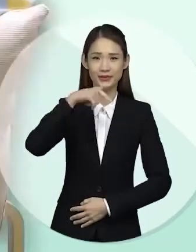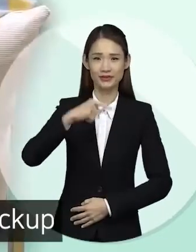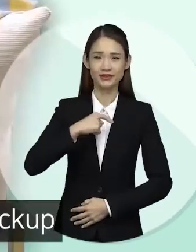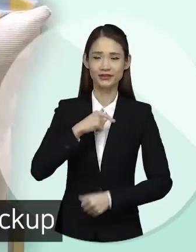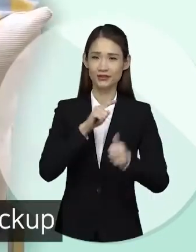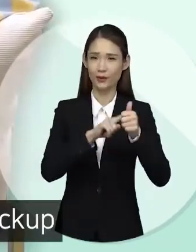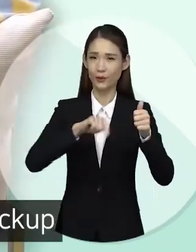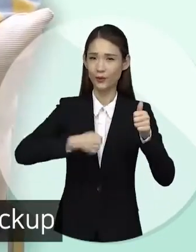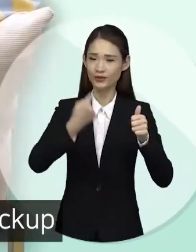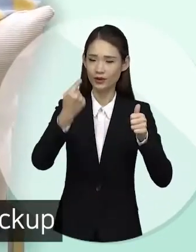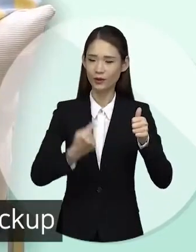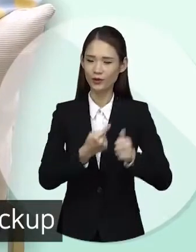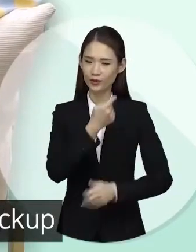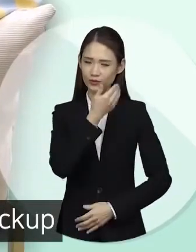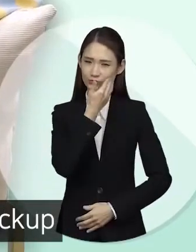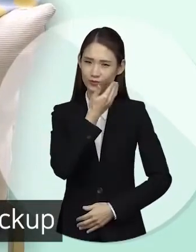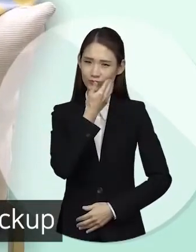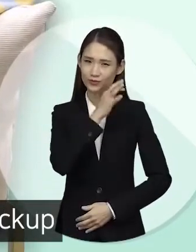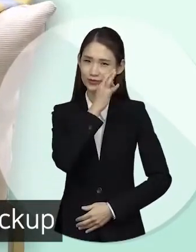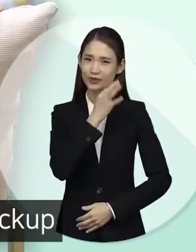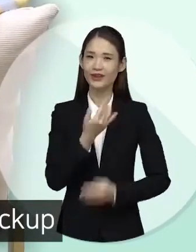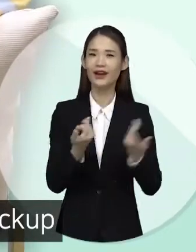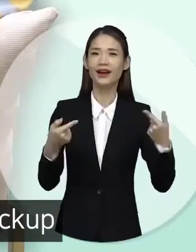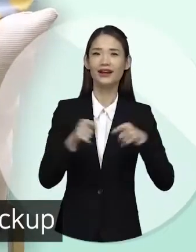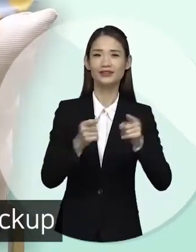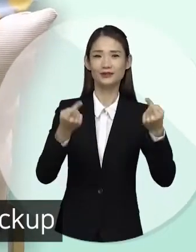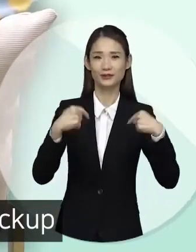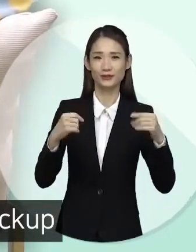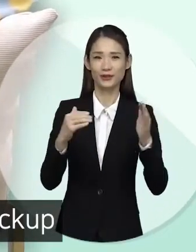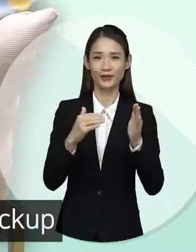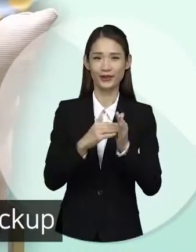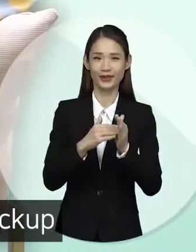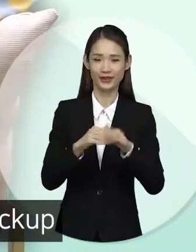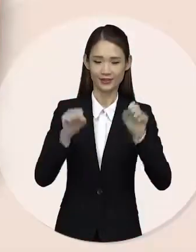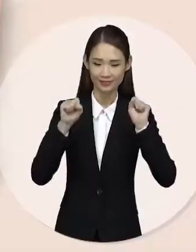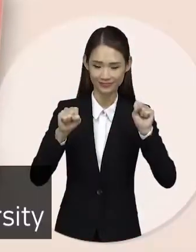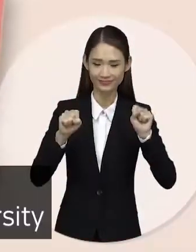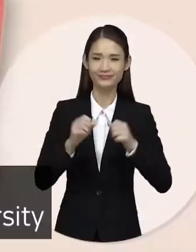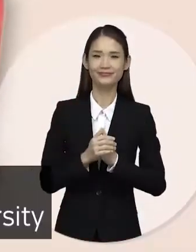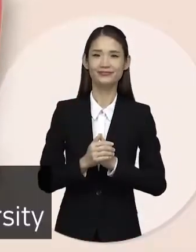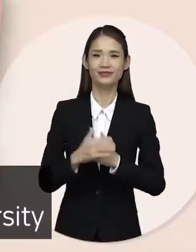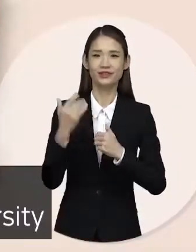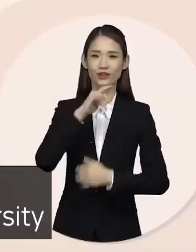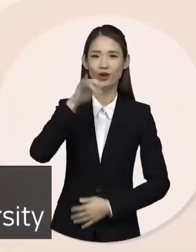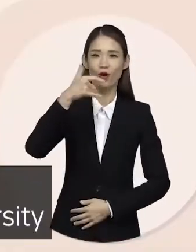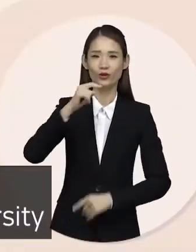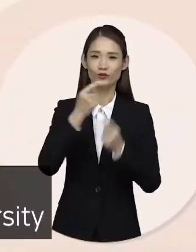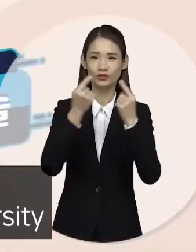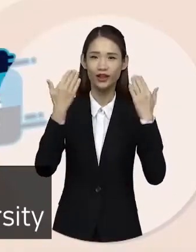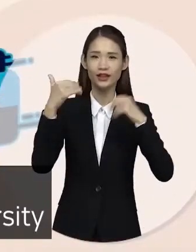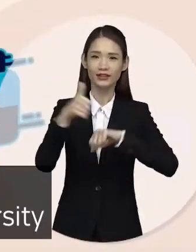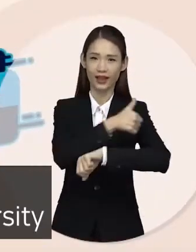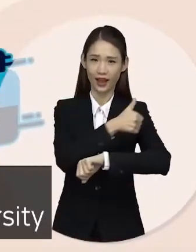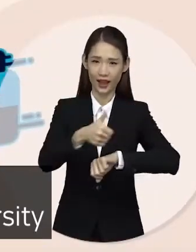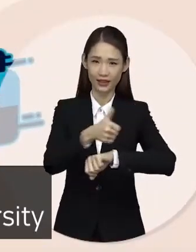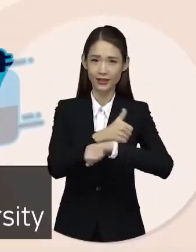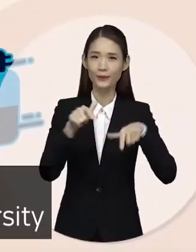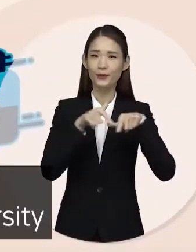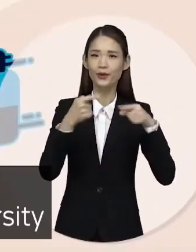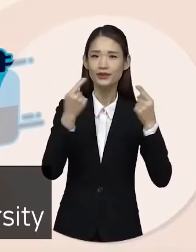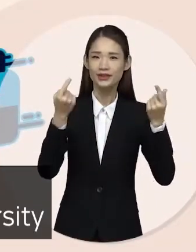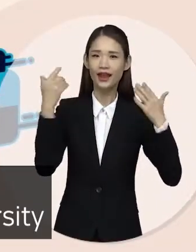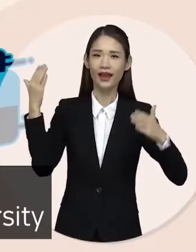합니다. 지우가 혼자 나오면 뻘쭘할 것 같다고 해서 같이 출연하게 됐습니다. 네, 안녕하세요. 저는 건국대학교에 다니고